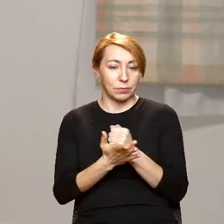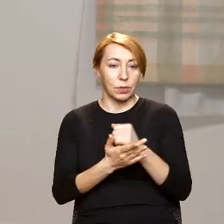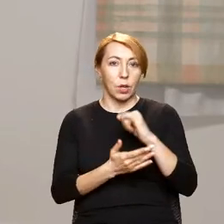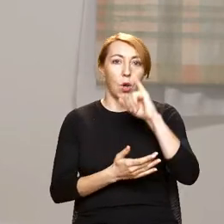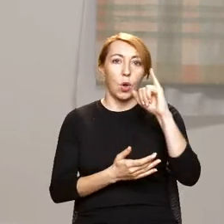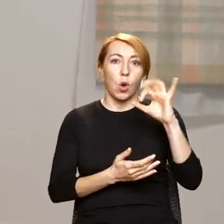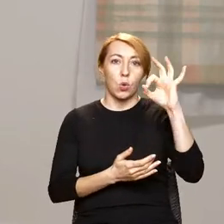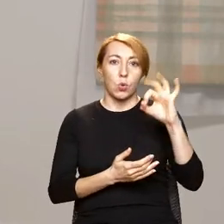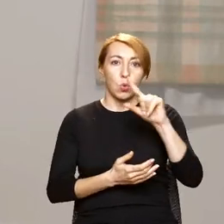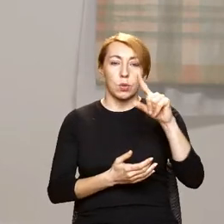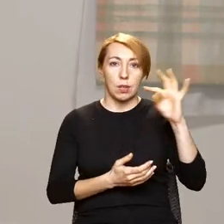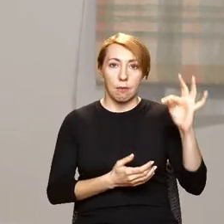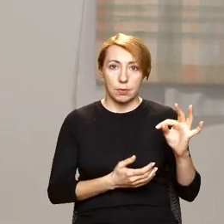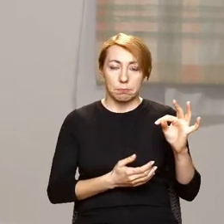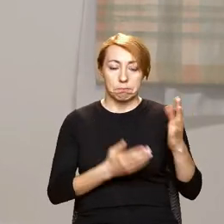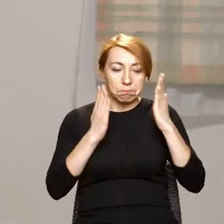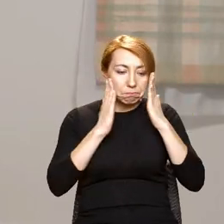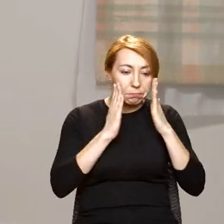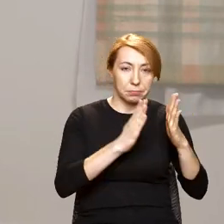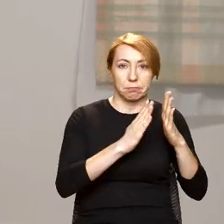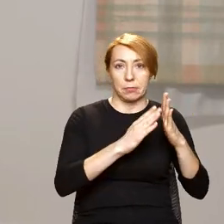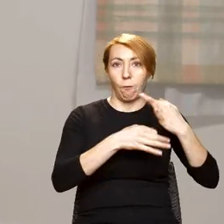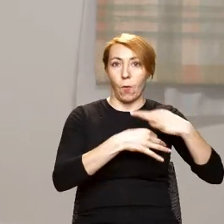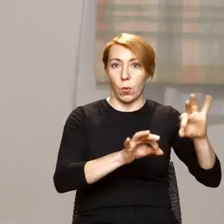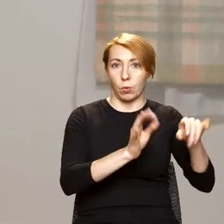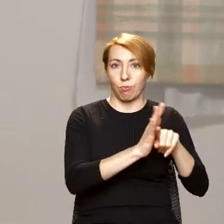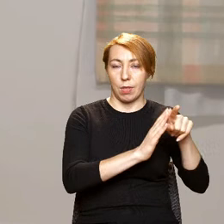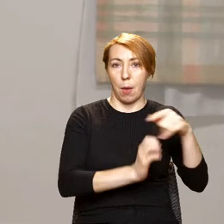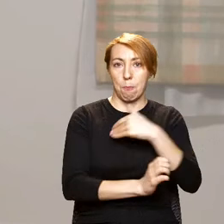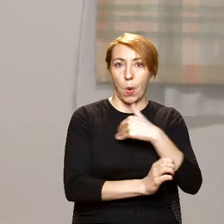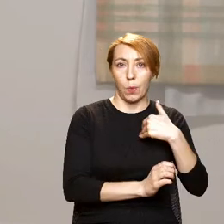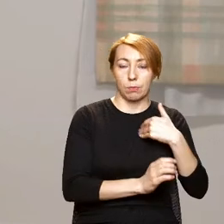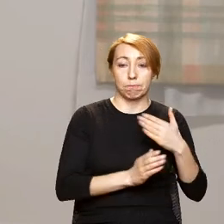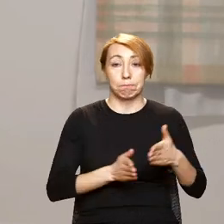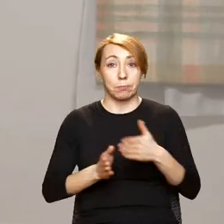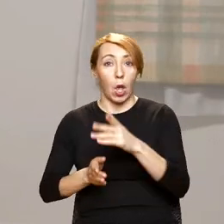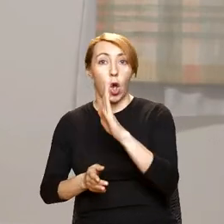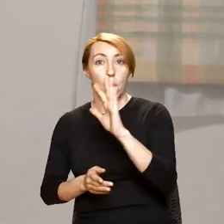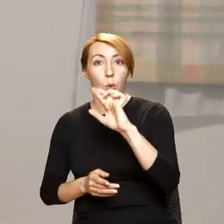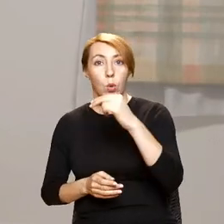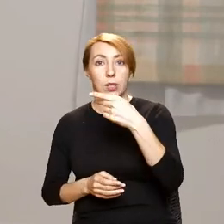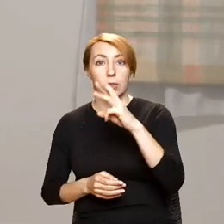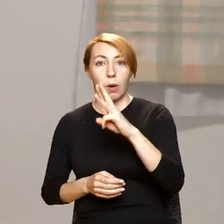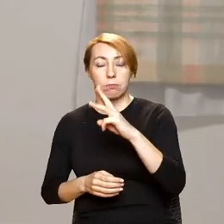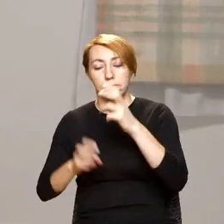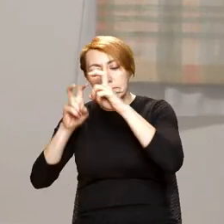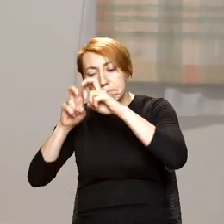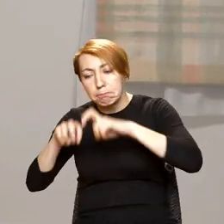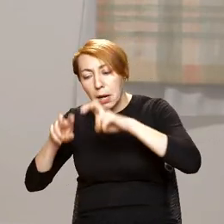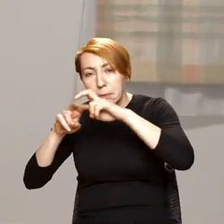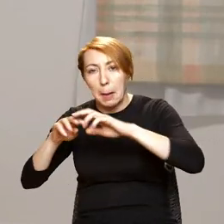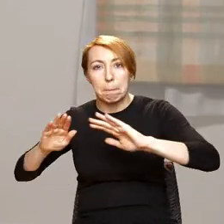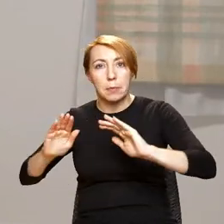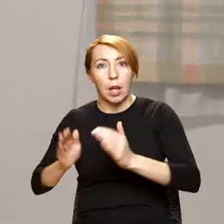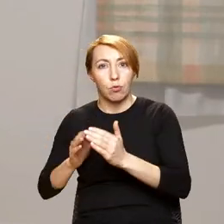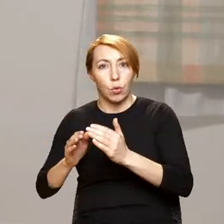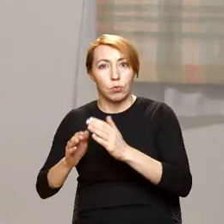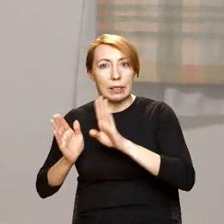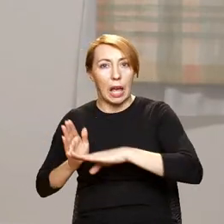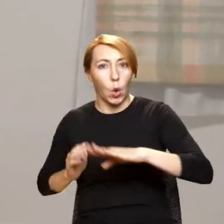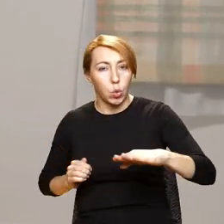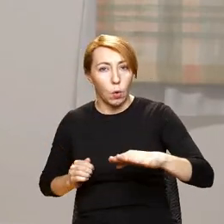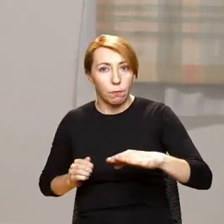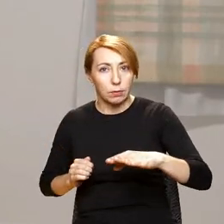Józef niepodległości Polski, a Bronisław badaniu mniejszości